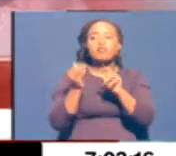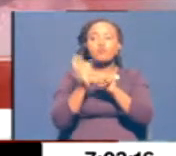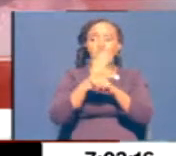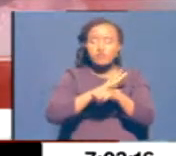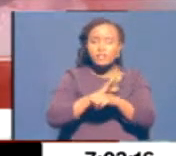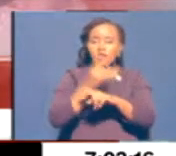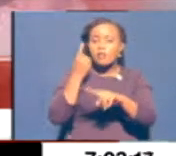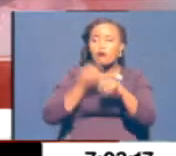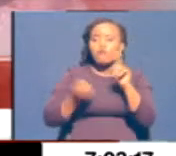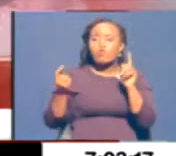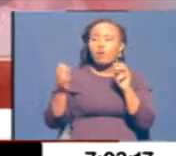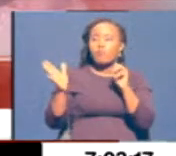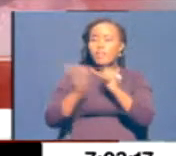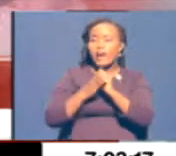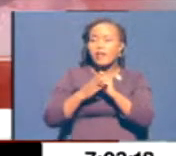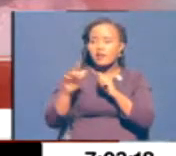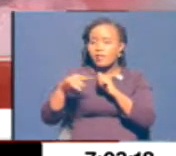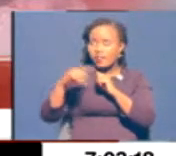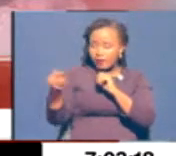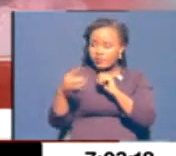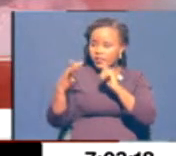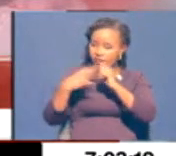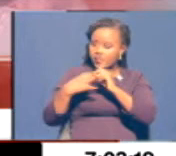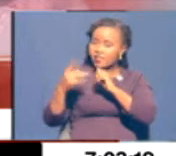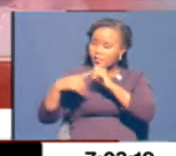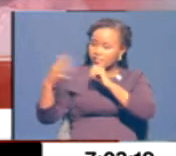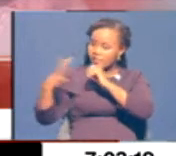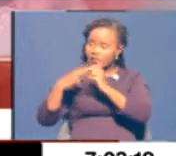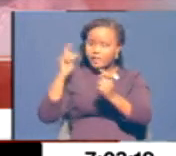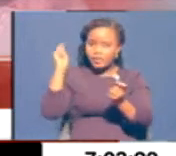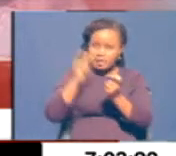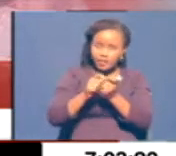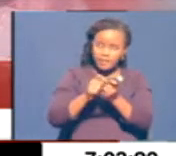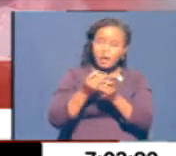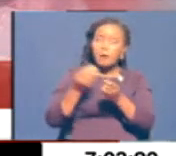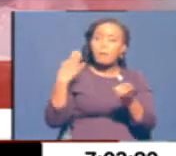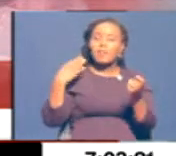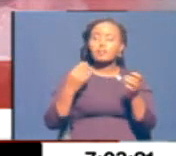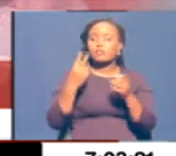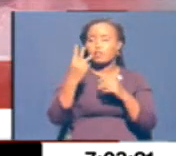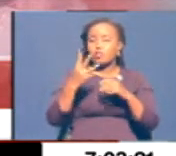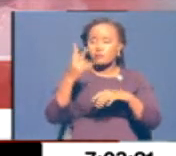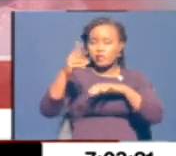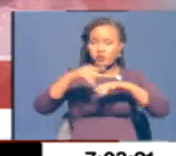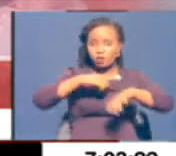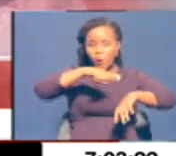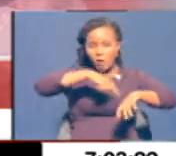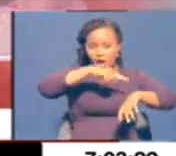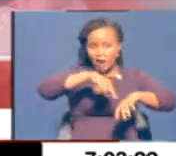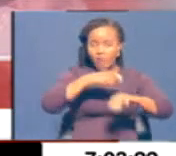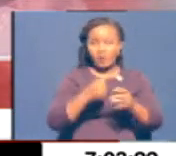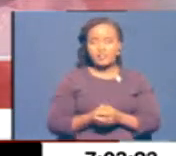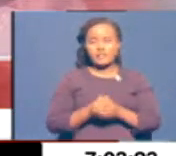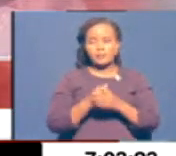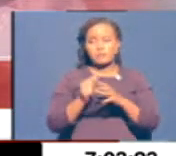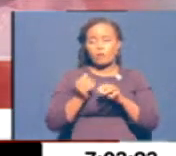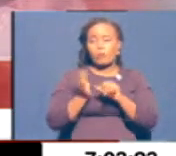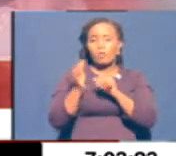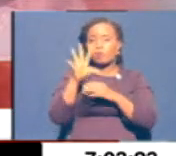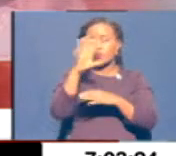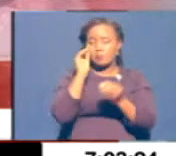sampuli 9868 zilizopimwa katika muda wa saa 24 zilizopita. Kiwango cha maambukizi kwa sasa